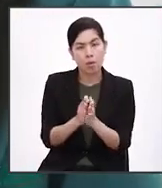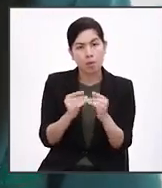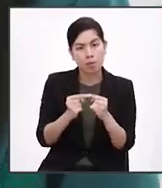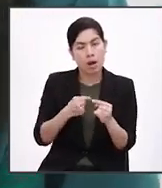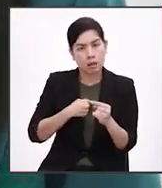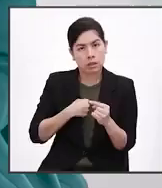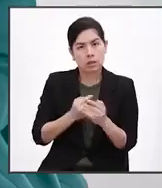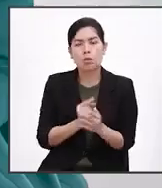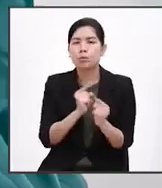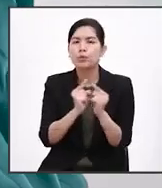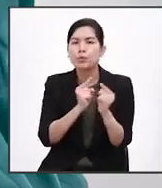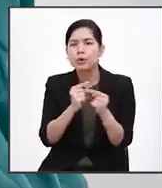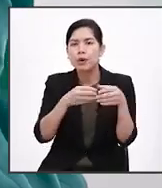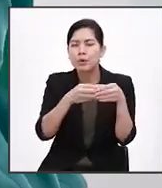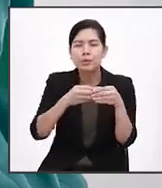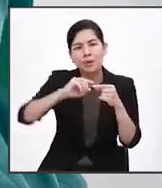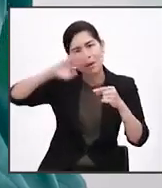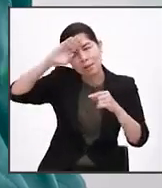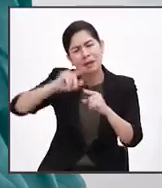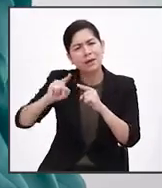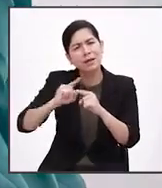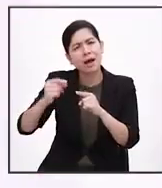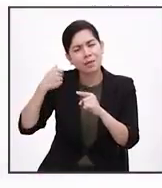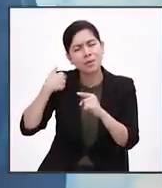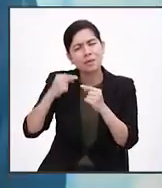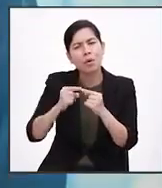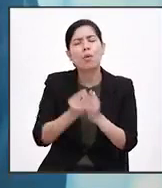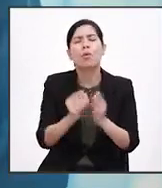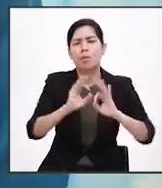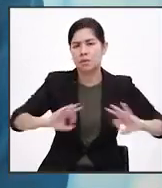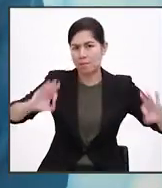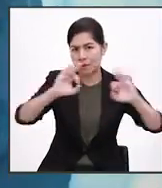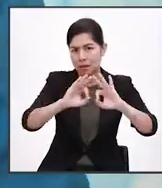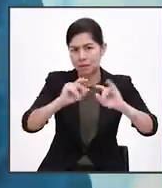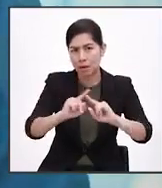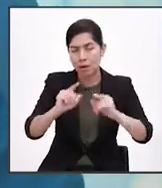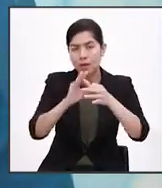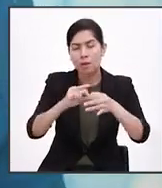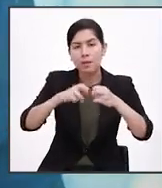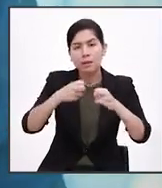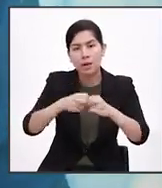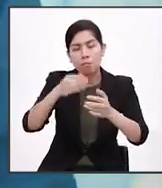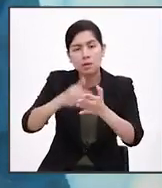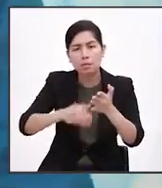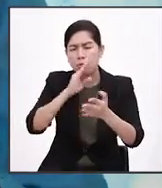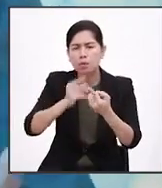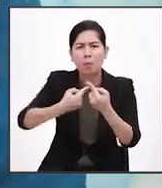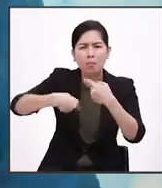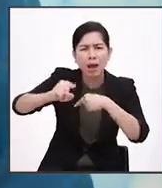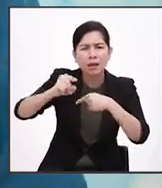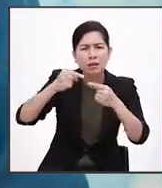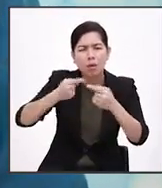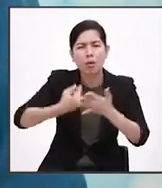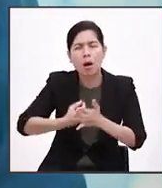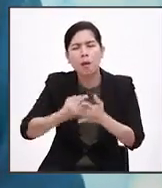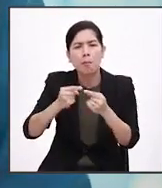ไข้เป็นหลักอยู่แล้วก็อาจจะไม่ได้ใช้ด้านของร่างกายมากสักเท่าไหร่แต่ถ้าสมมติว่าอุปสรรคของการเดินทางในการที่จะออกไปทำกิจกรรม